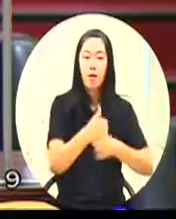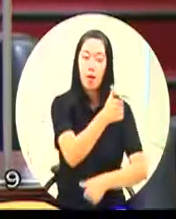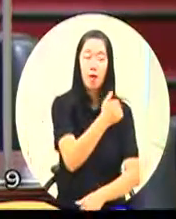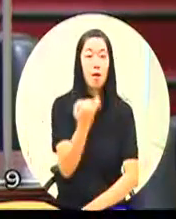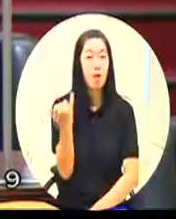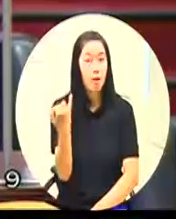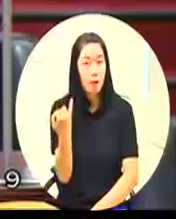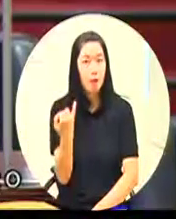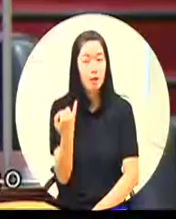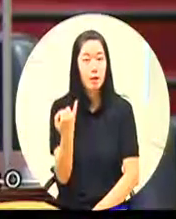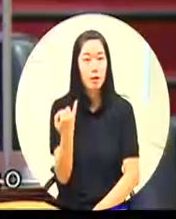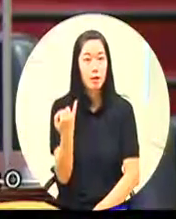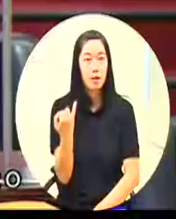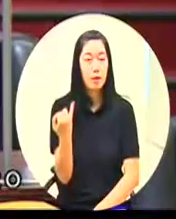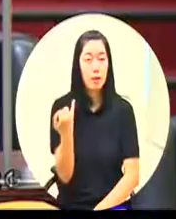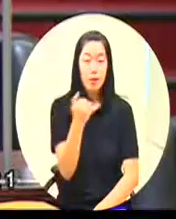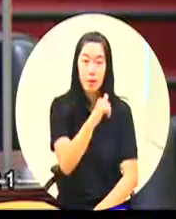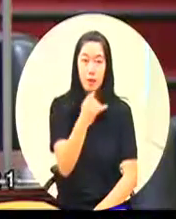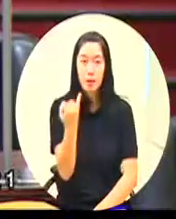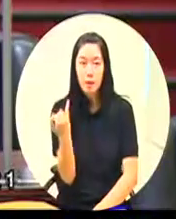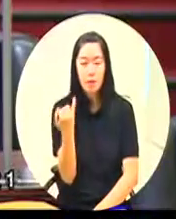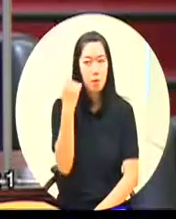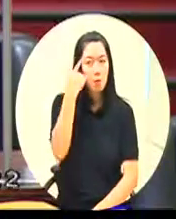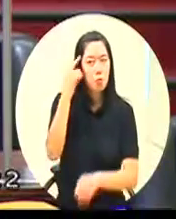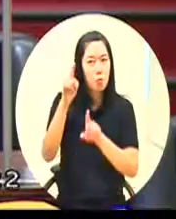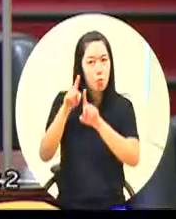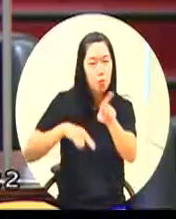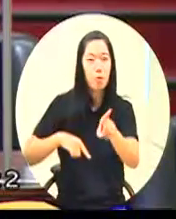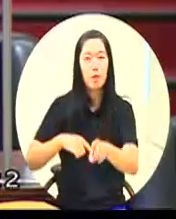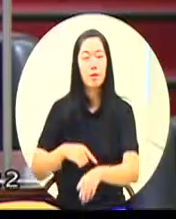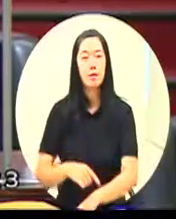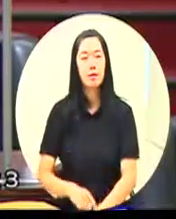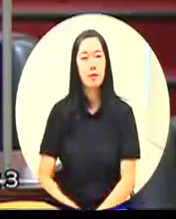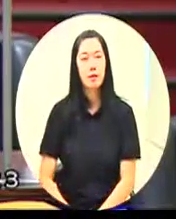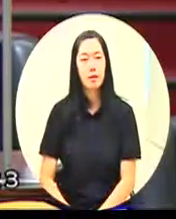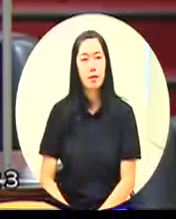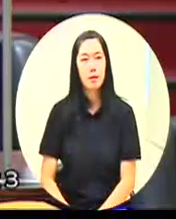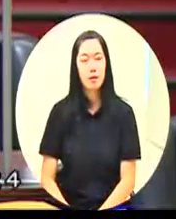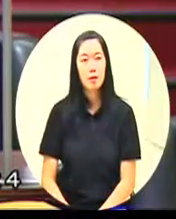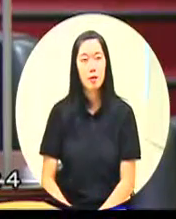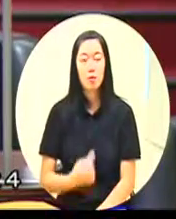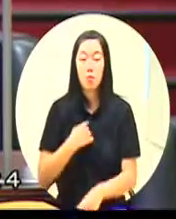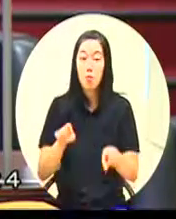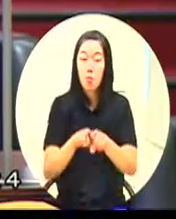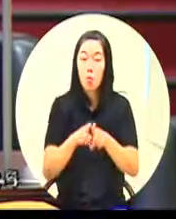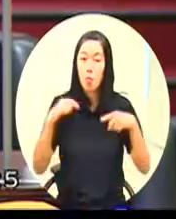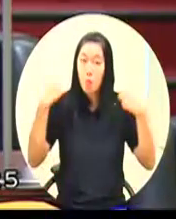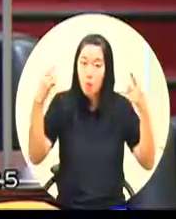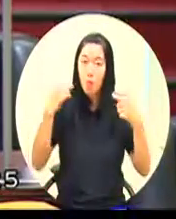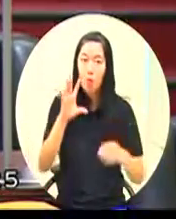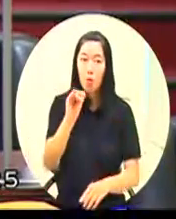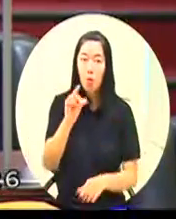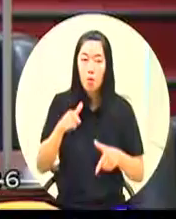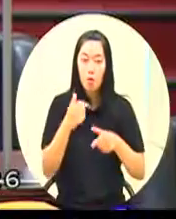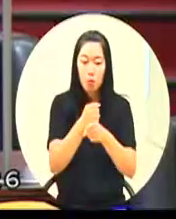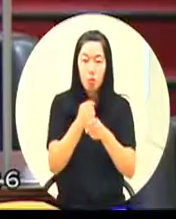些比较偏差的一个行为，我们平常我们有没有做心理测